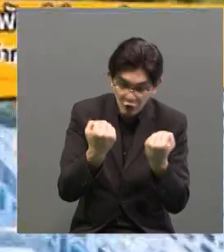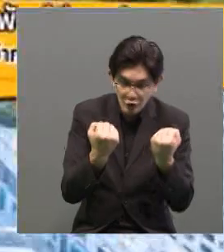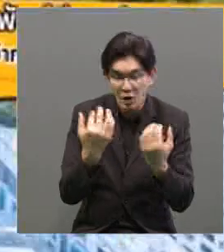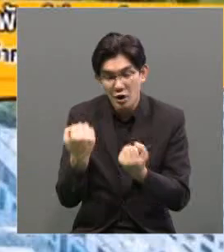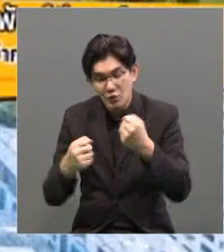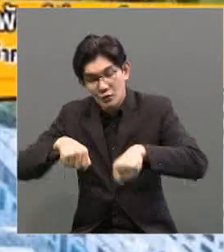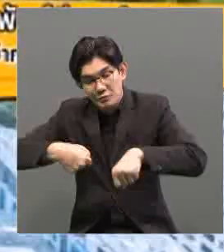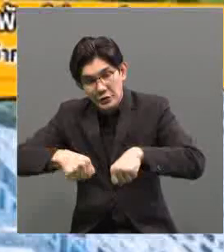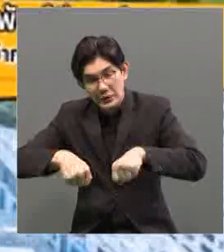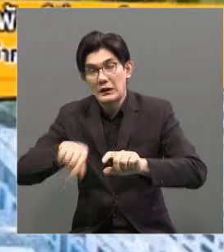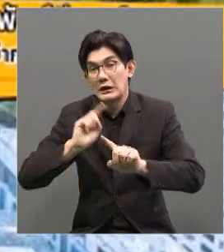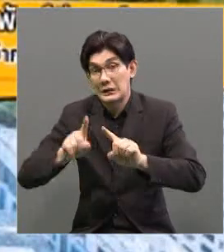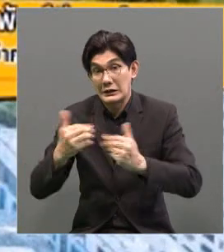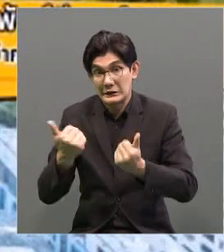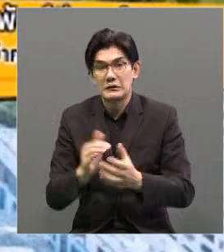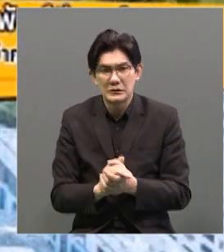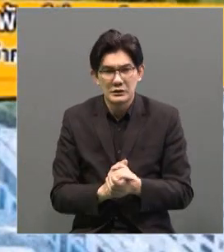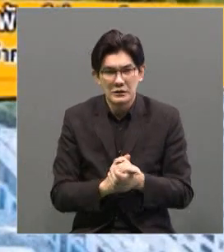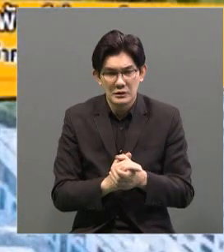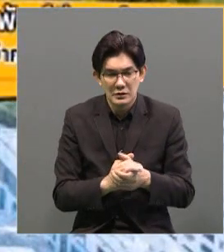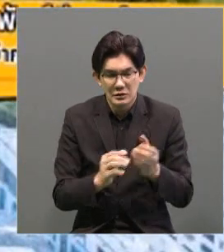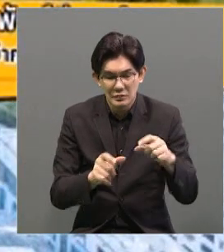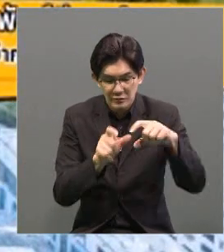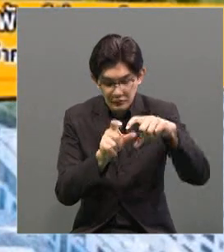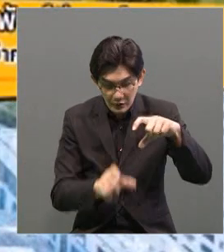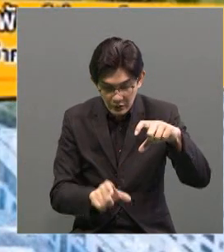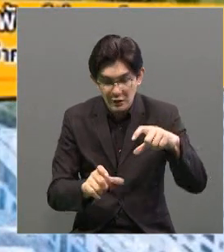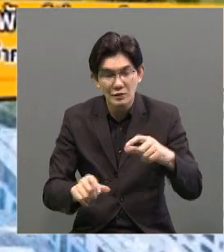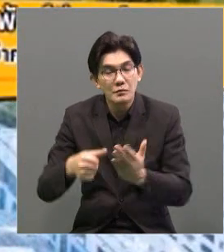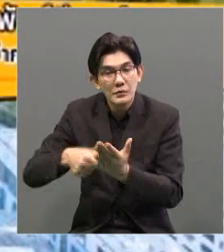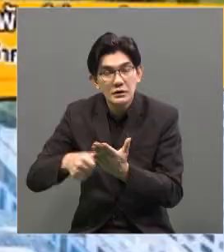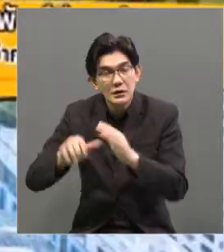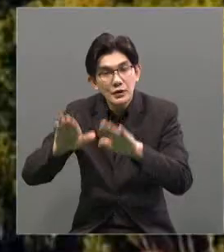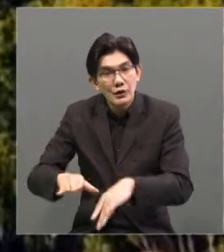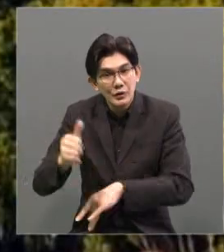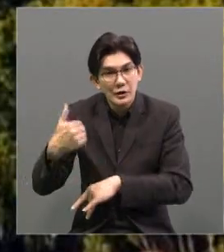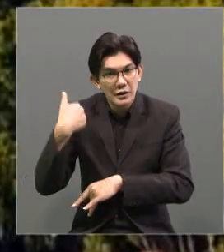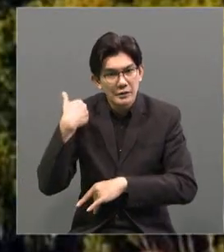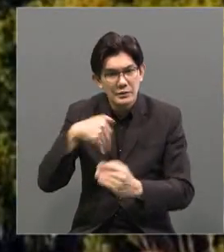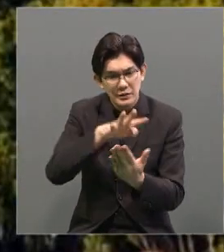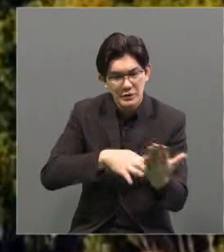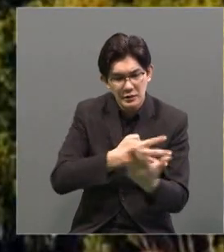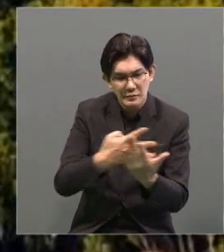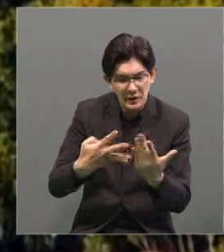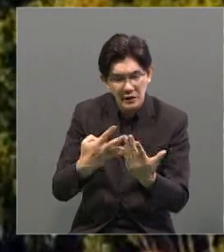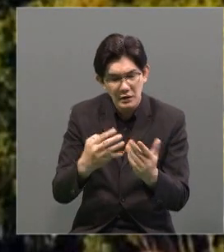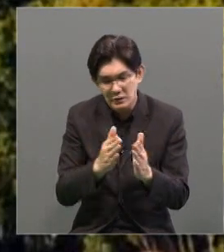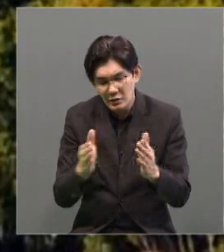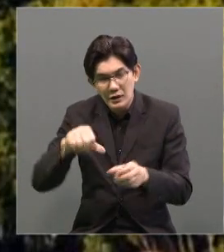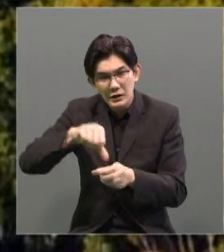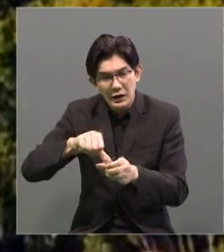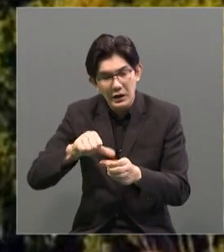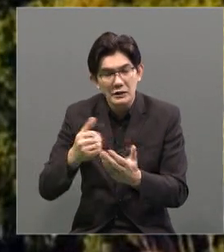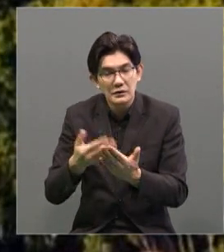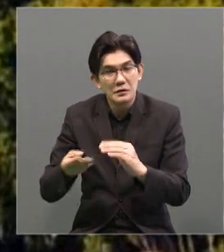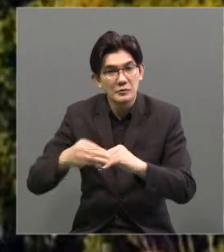รือว่ารถจักรยานยนต์นะคะเก็บบินเอาไว้ไปหักลดหย่อนภาษีได้แล้วก็ขยายมาตรการตรึงราคาก๊าซหุงต้ม